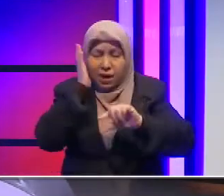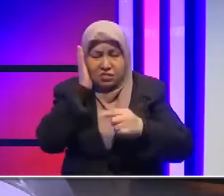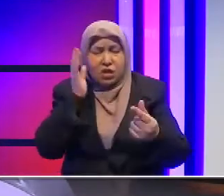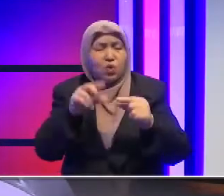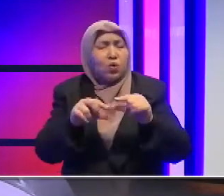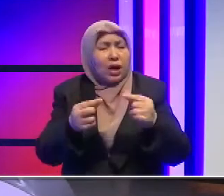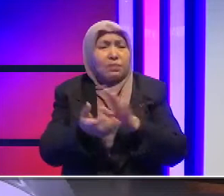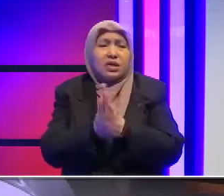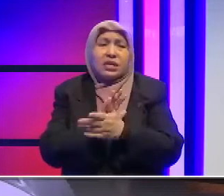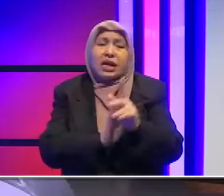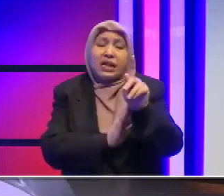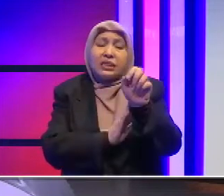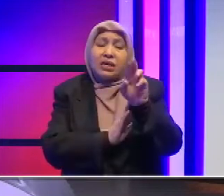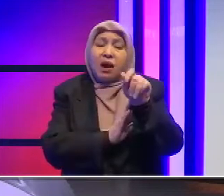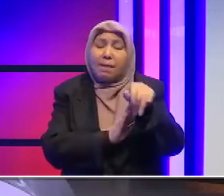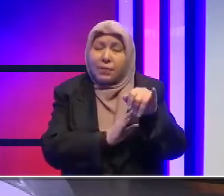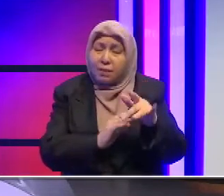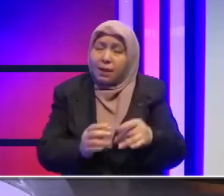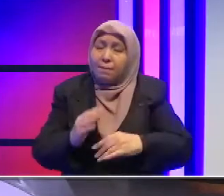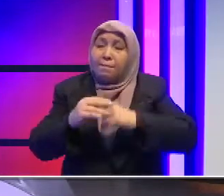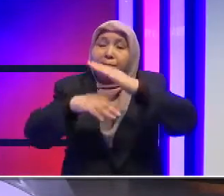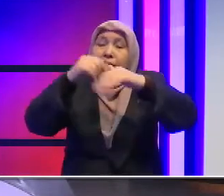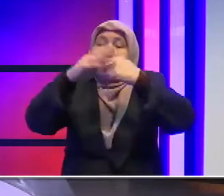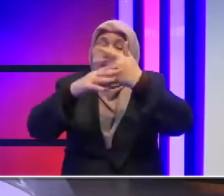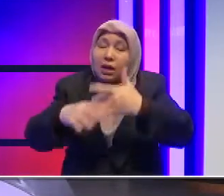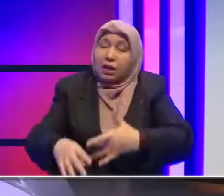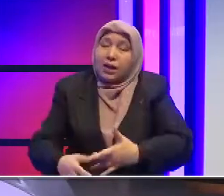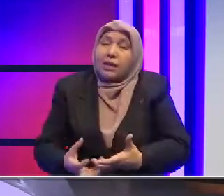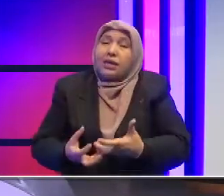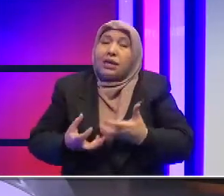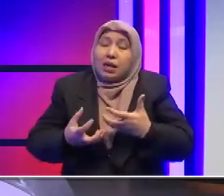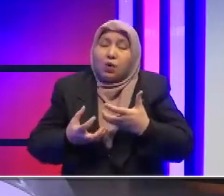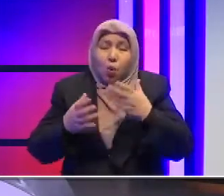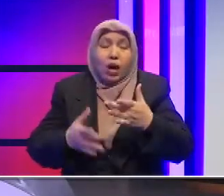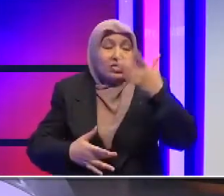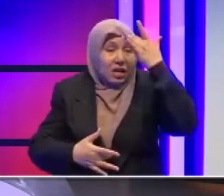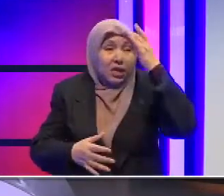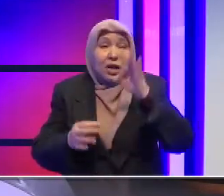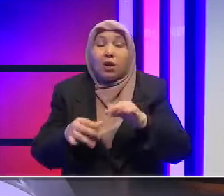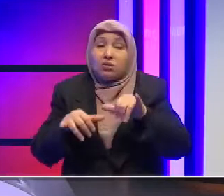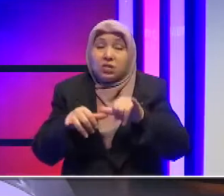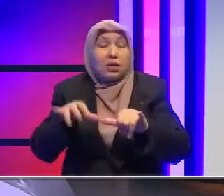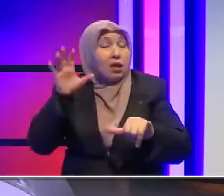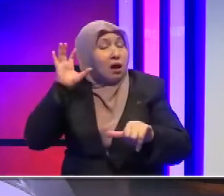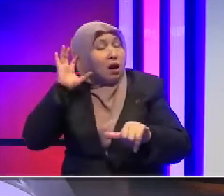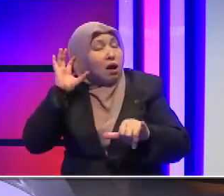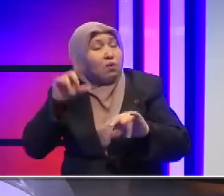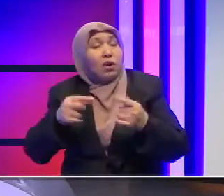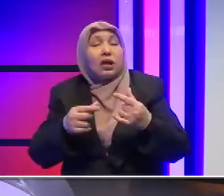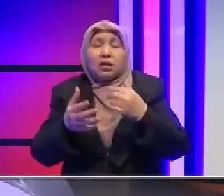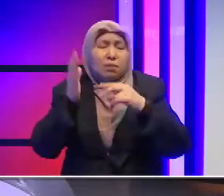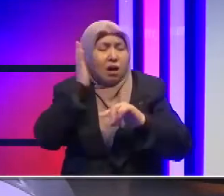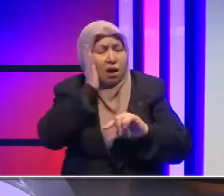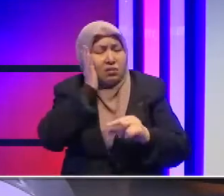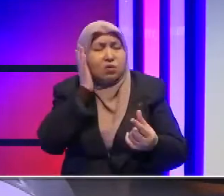menjadi terapi yang membina keinginan dan juga kita bangkit, ustaz. Ya, kalau orang sakit, ya, kalau dia masih lagi dengar Quran, dia baca